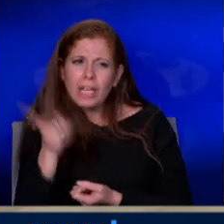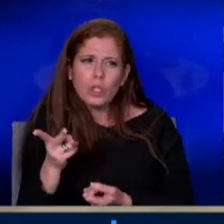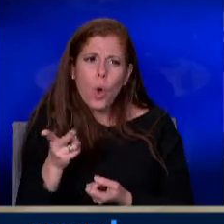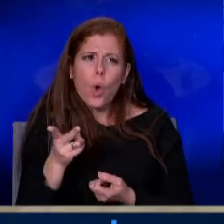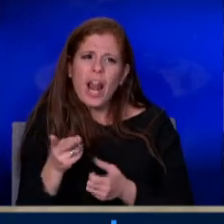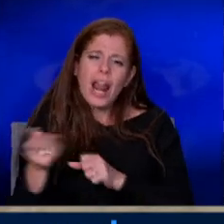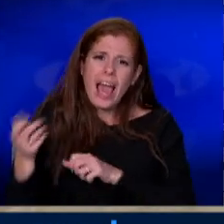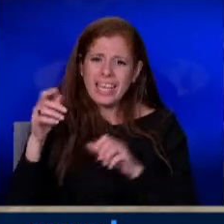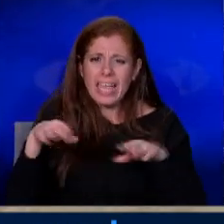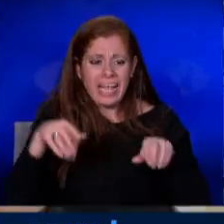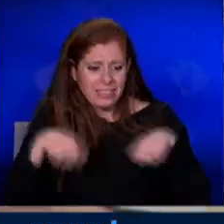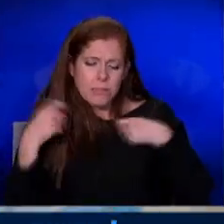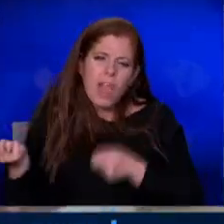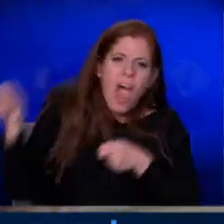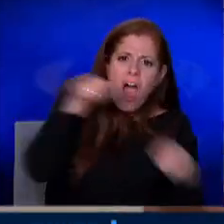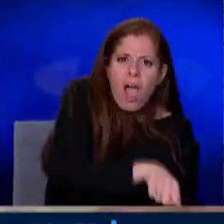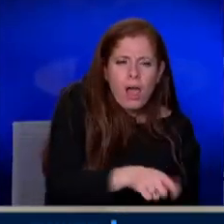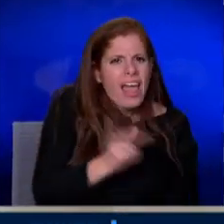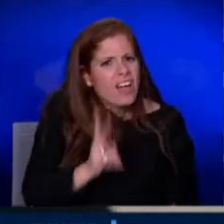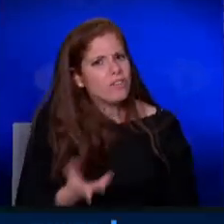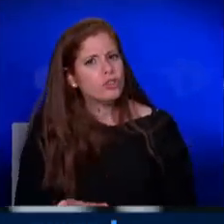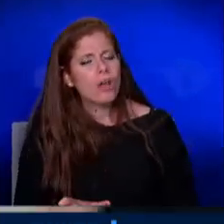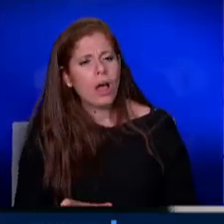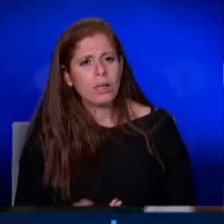השמיכה? איך אפשר?